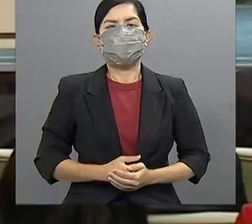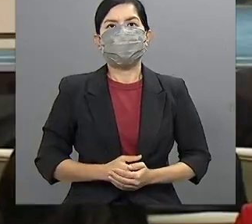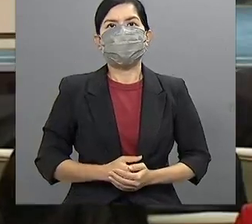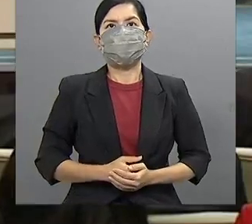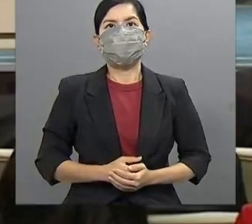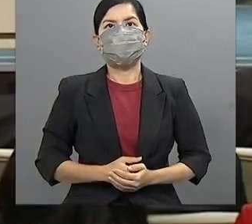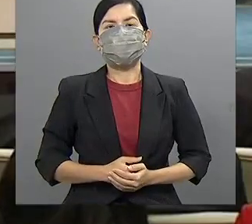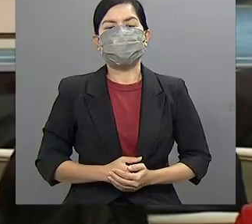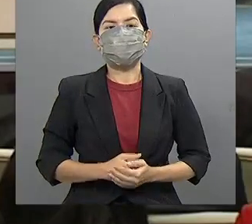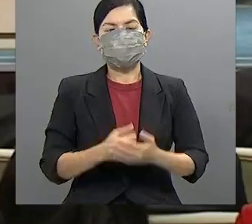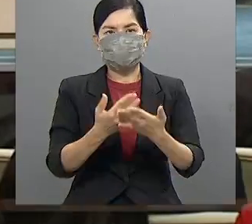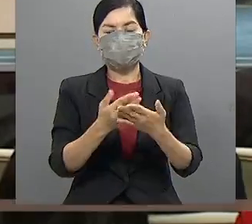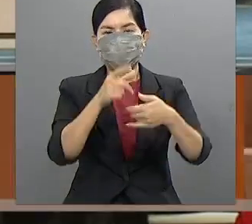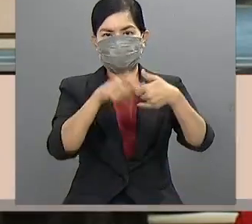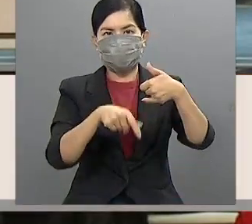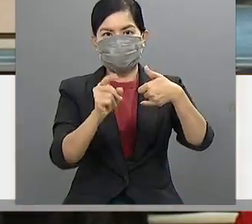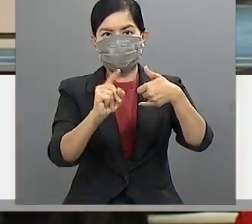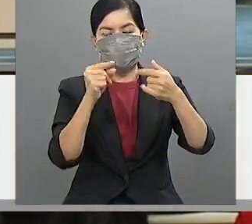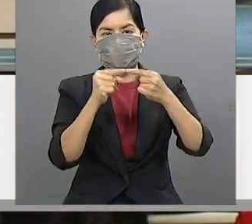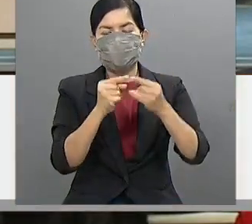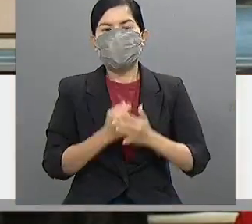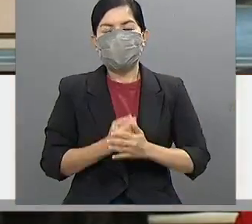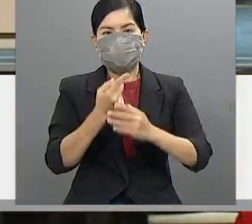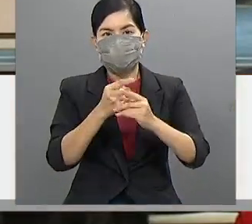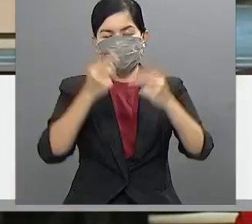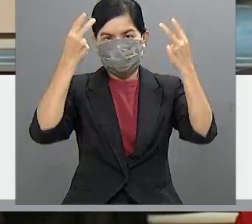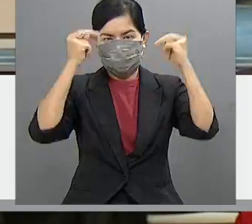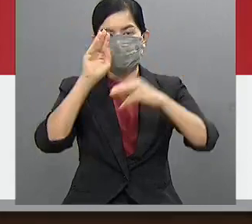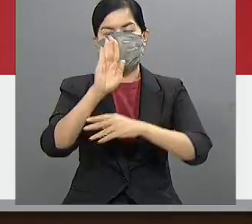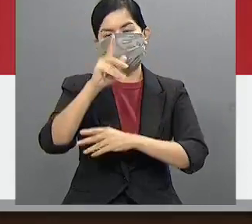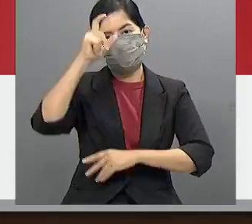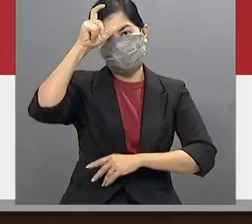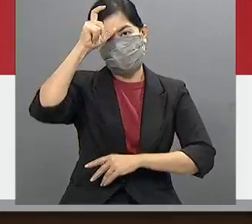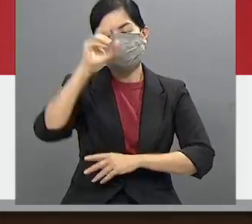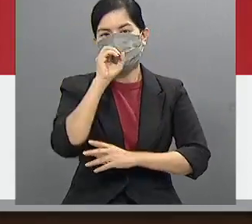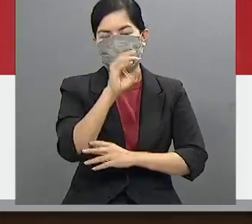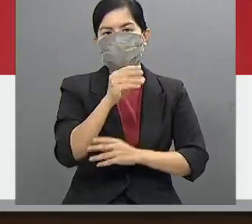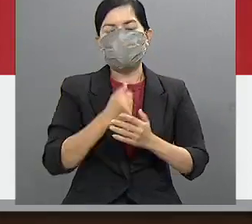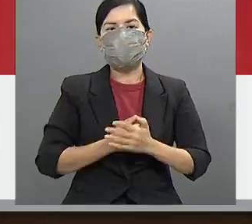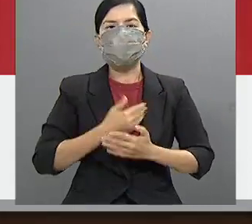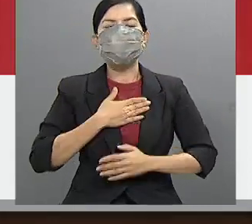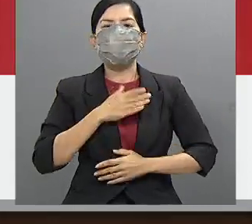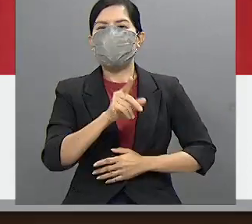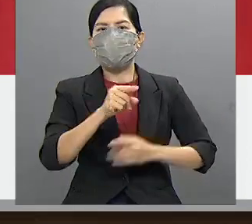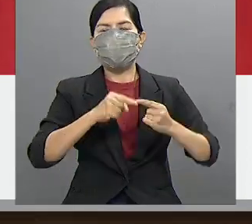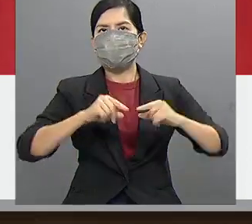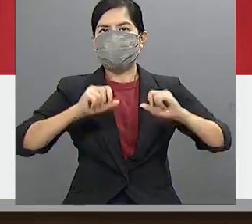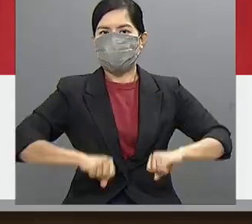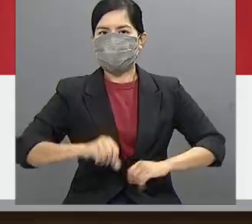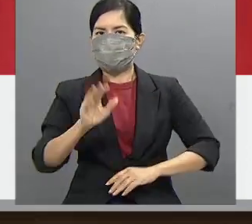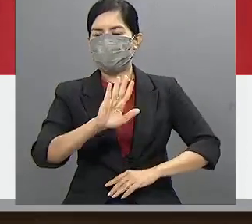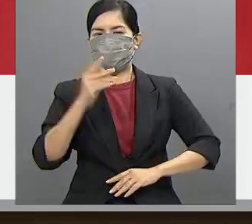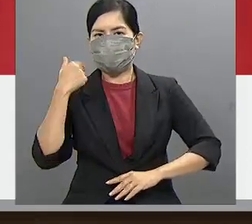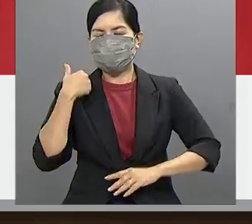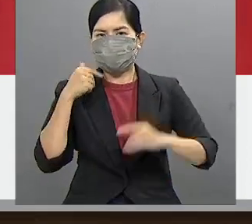เรเซฟชายิปเออร์ดวนประธานาธิบดีตุรกียืนยันว่าจะไม่อนุมัติการเข้าร่วมเป็นสมาชิกองค์การสนธิสัญญาแอต